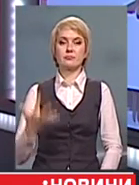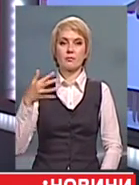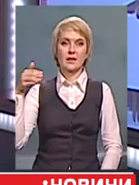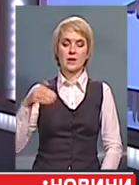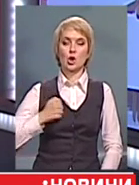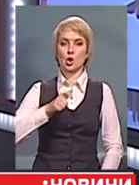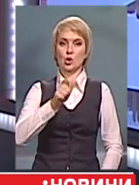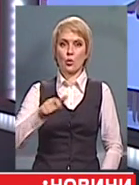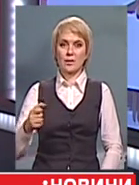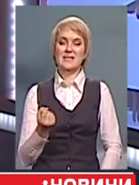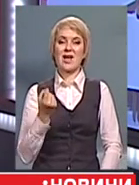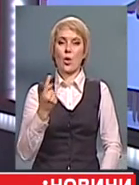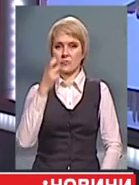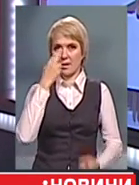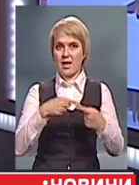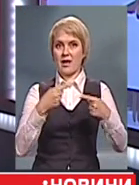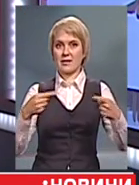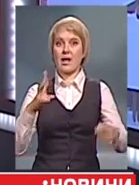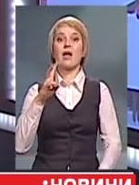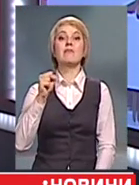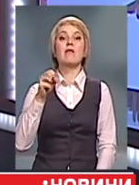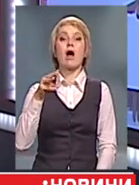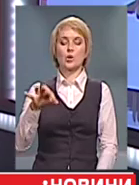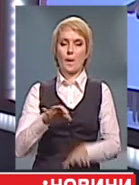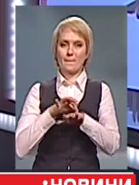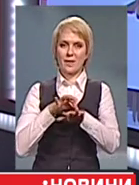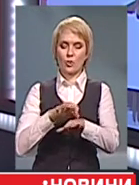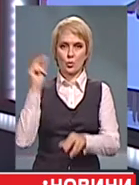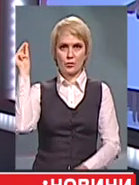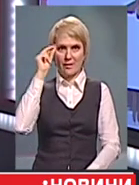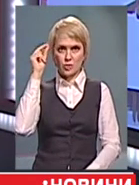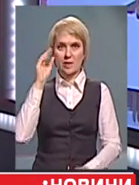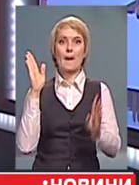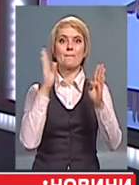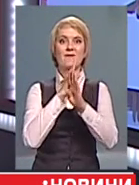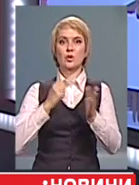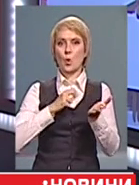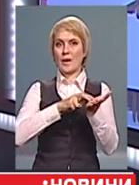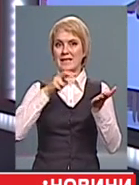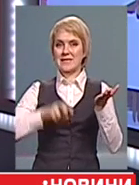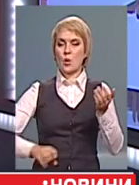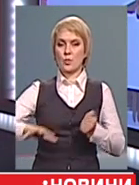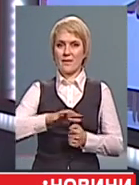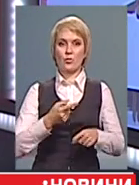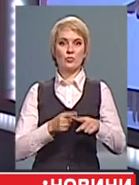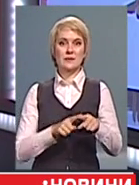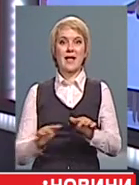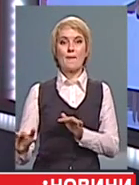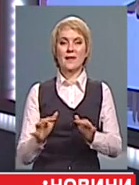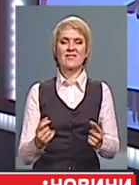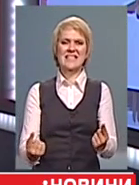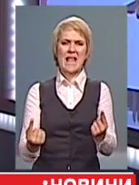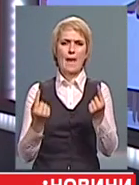5 тисяч солдатів з 11 країн НАТО проводить навчання повітряного десанту в Європі. Експерти назвали маневри найбільшими з часів